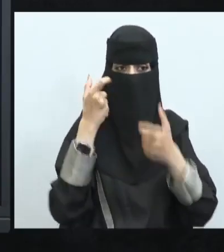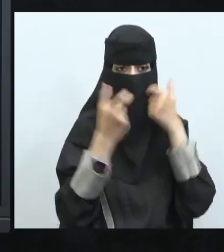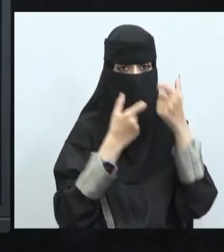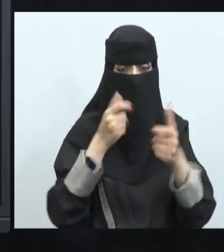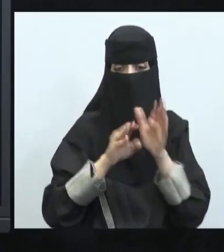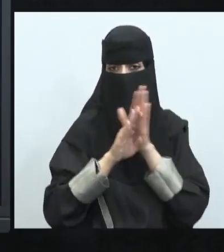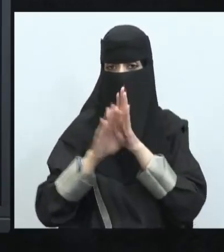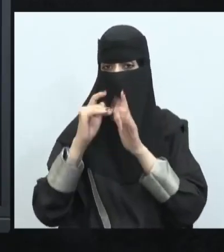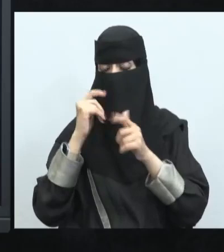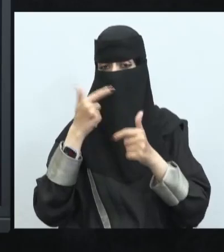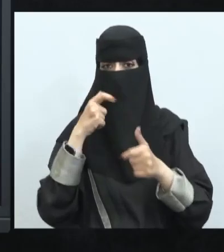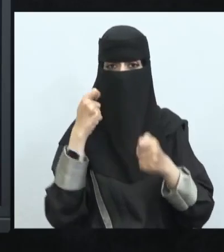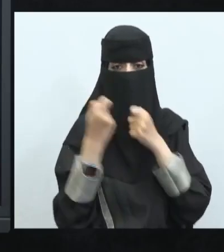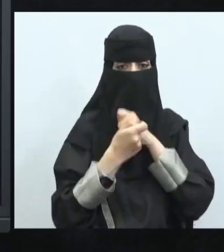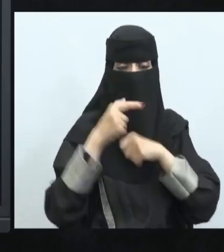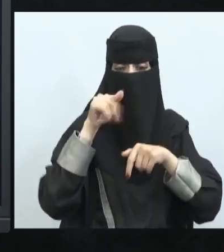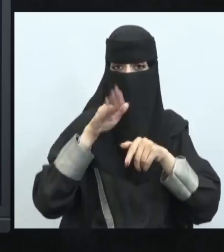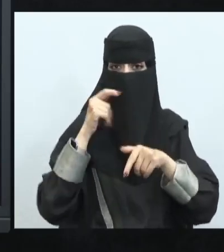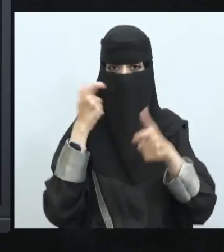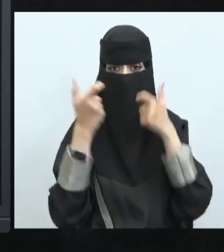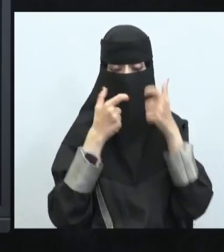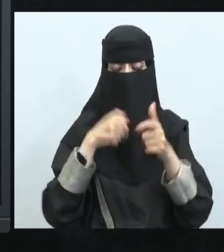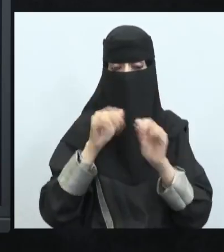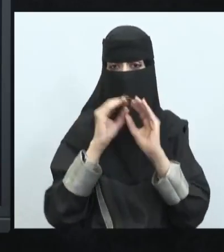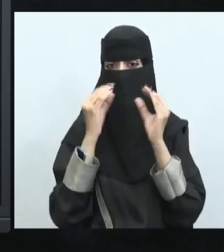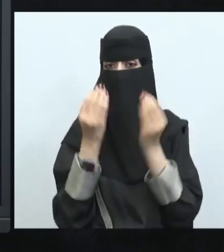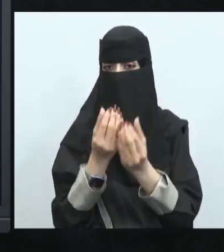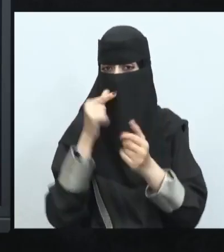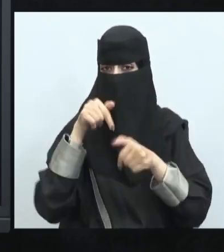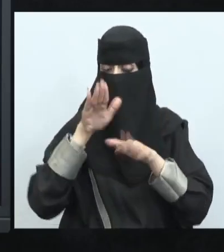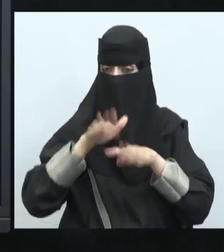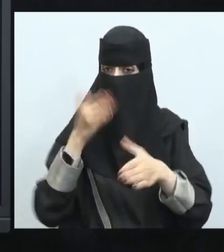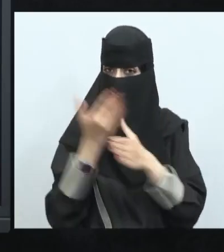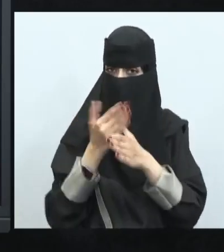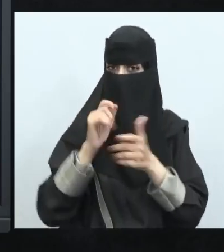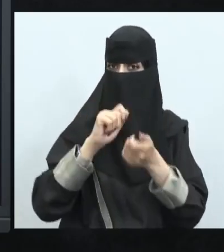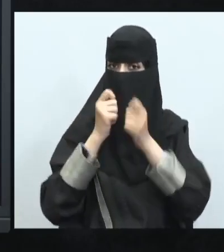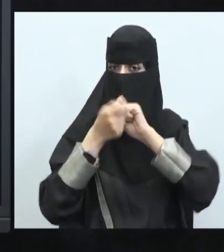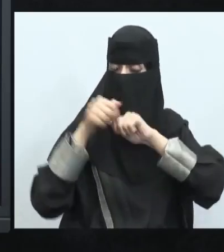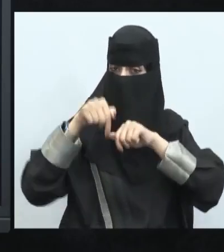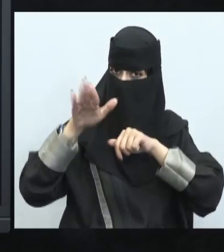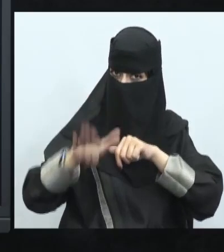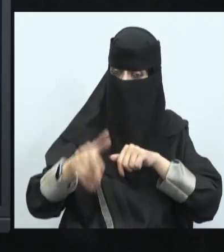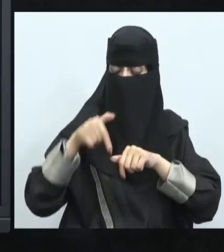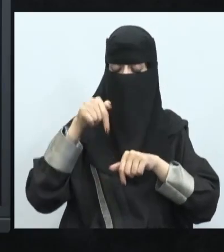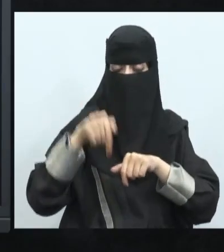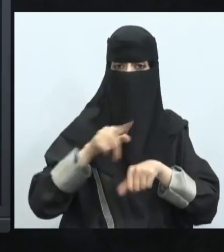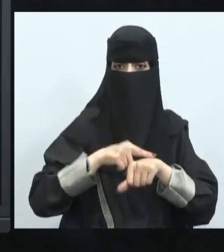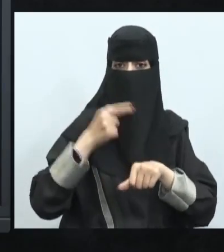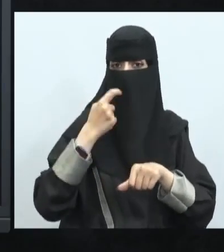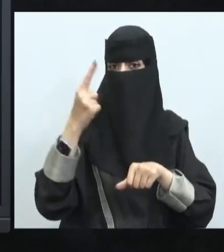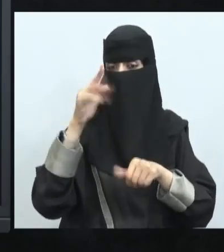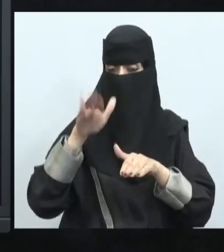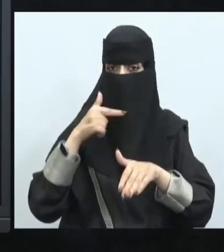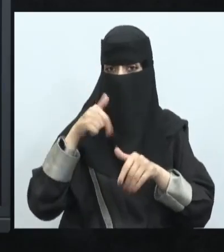التحفيز تغيرت نظريات الاداره كل ذلك نظير التغير الحاصل الذي يحدث خلال الاعوام